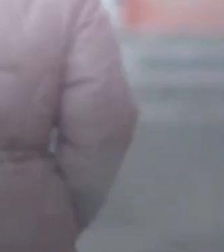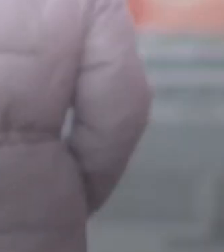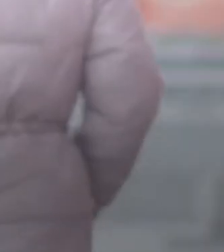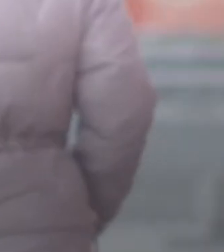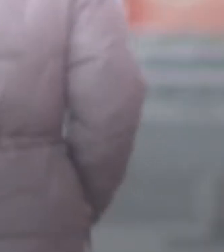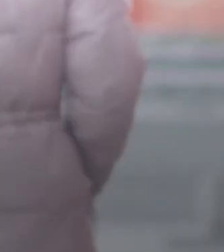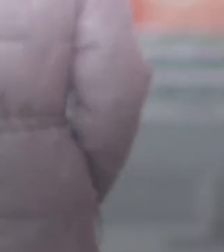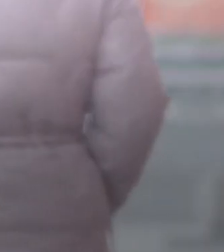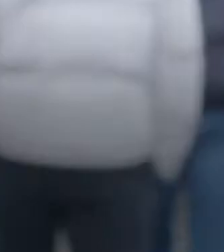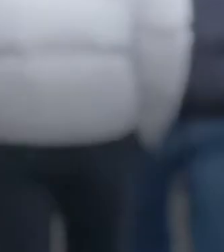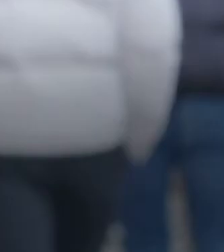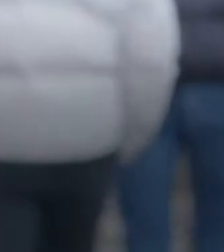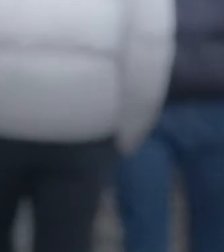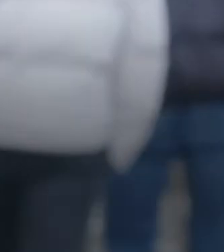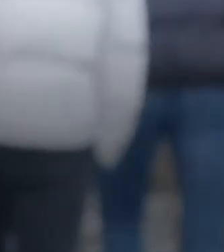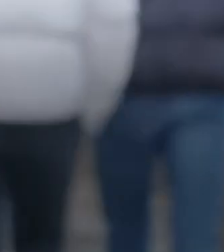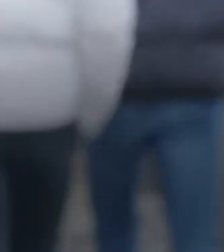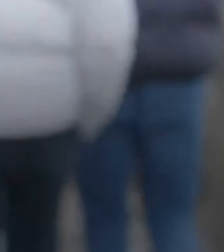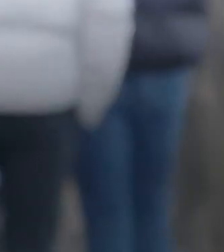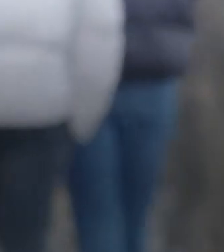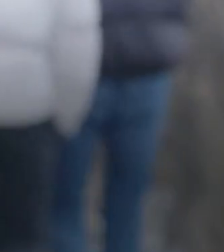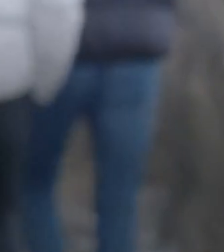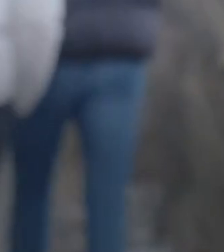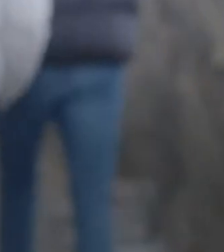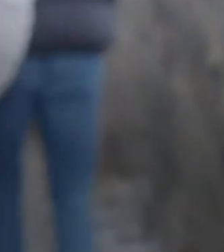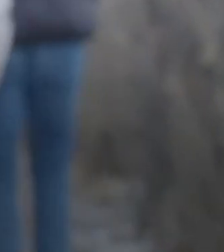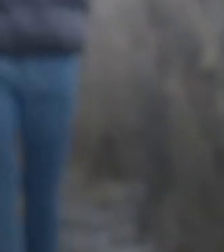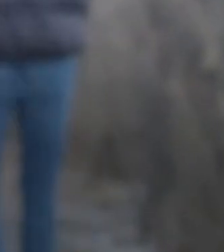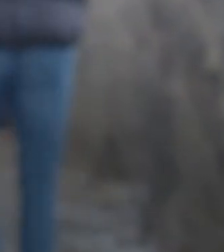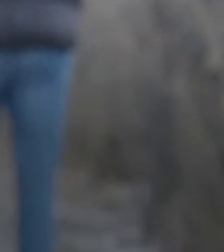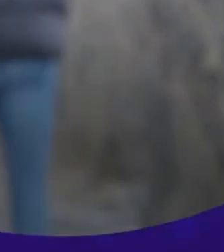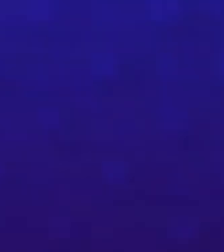Эрх оны төсөвт залуучуудыг дэмжих зүйл байхгүй байна гэж шүүмжиллээ.